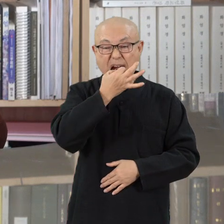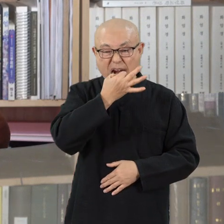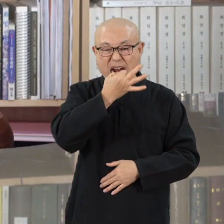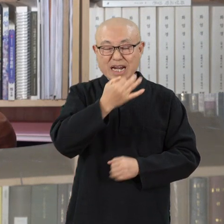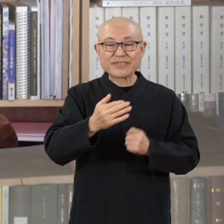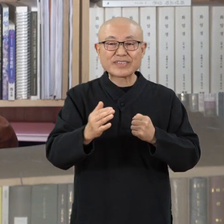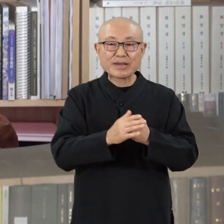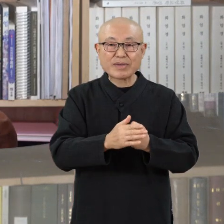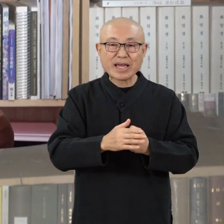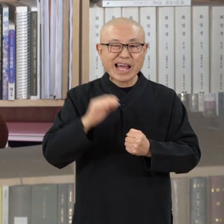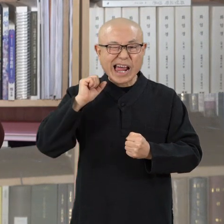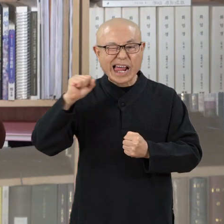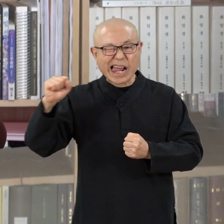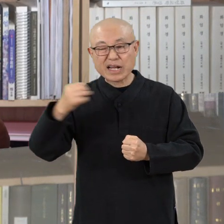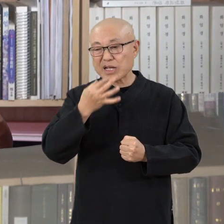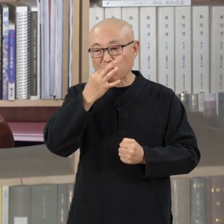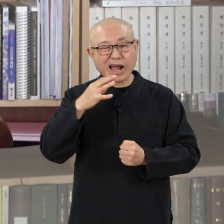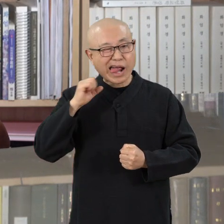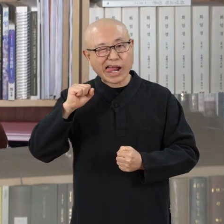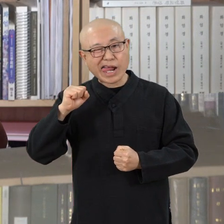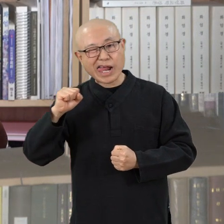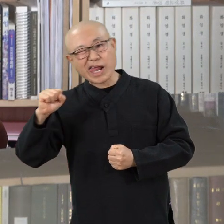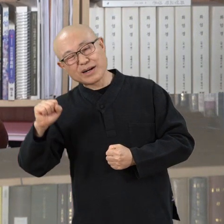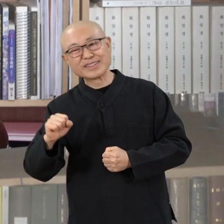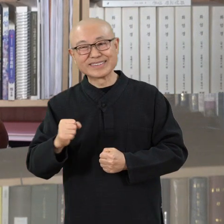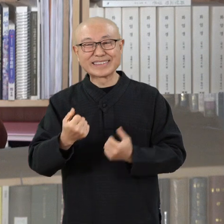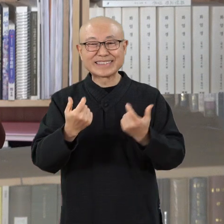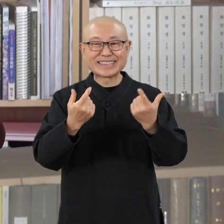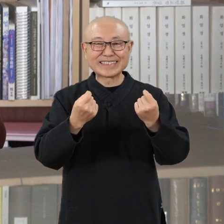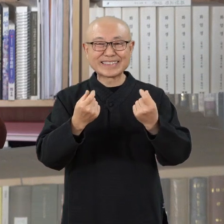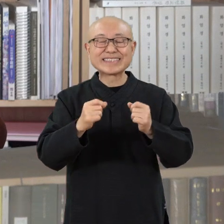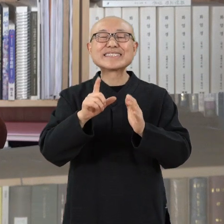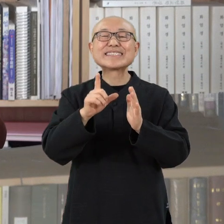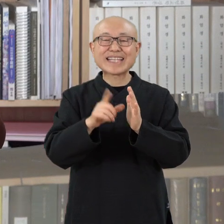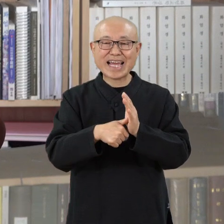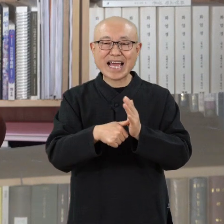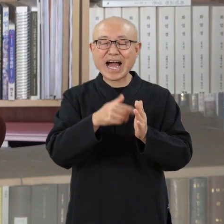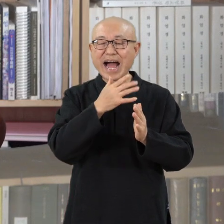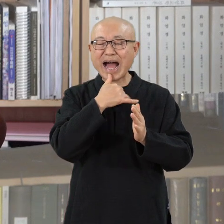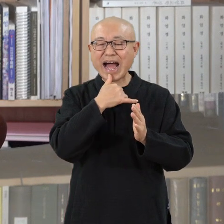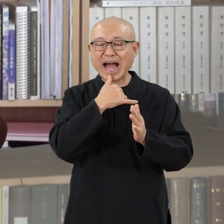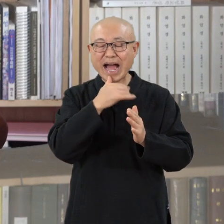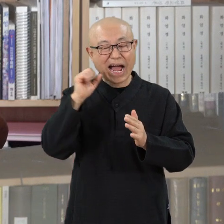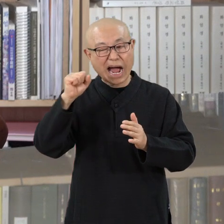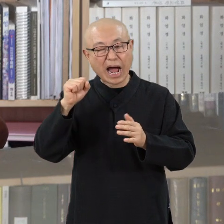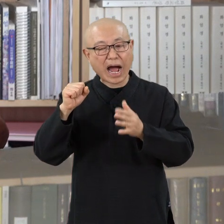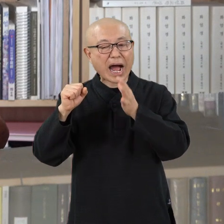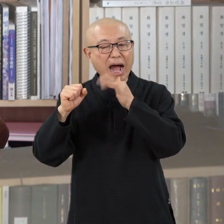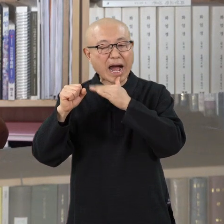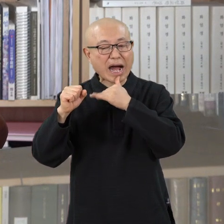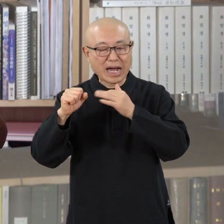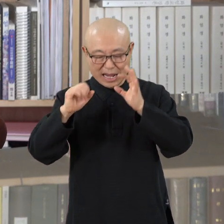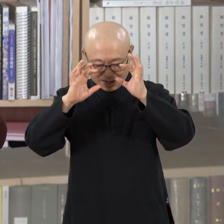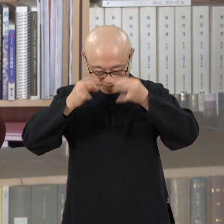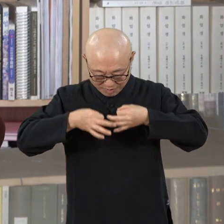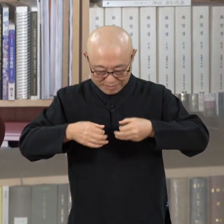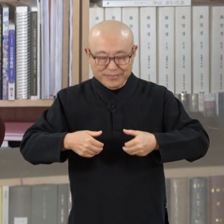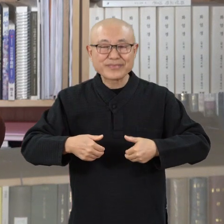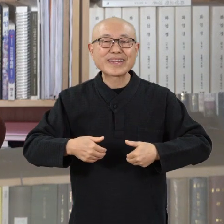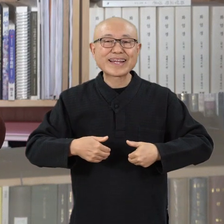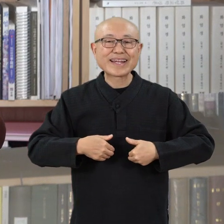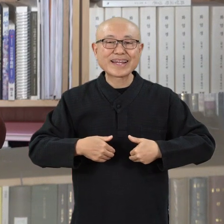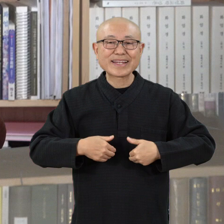때문에 어디로 끌려가는지도 모르고 좀 끌려가요. 그럴 때 이쪽으로 방향을 틀어보자, 한번